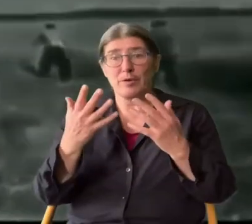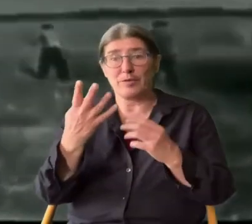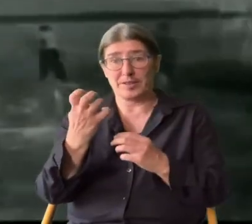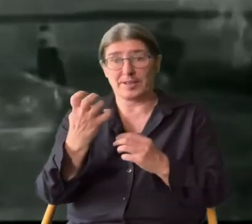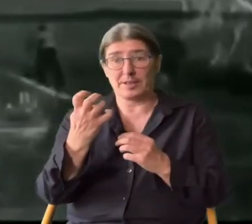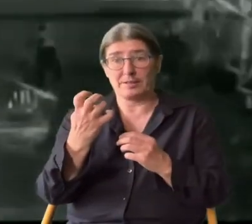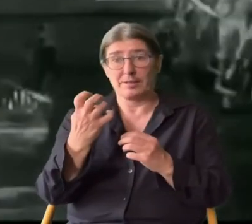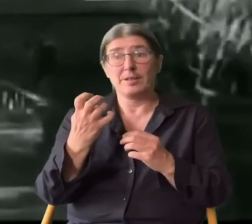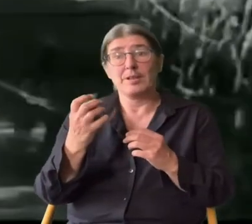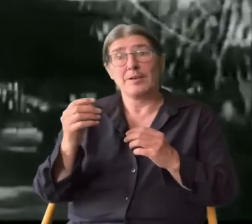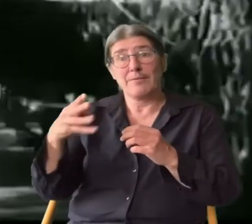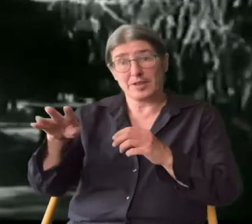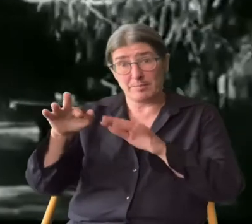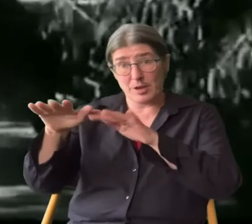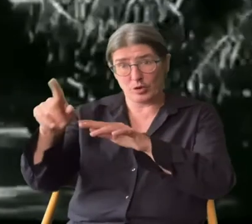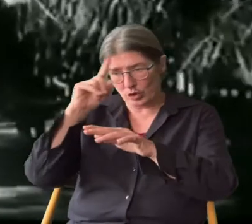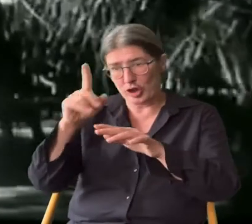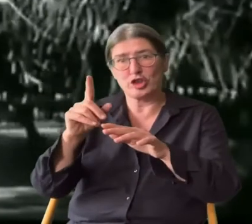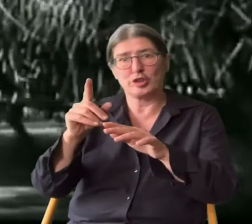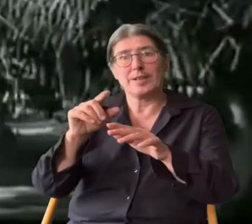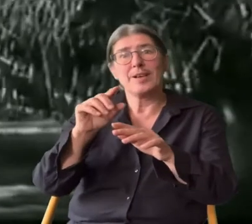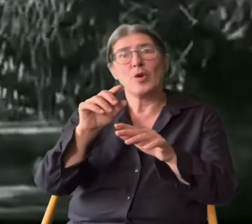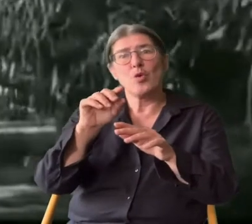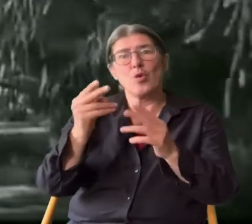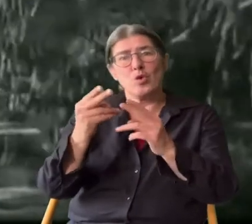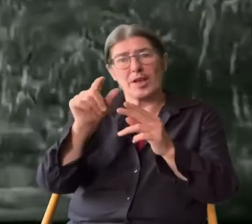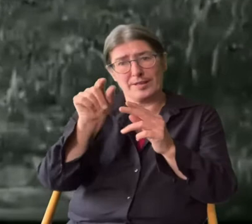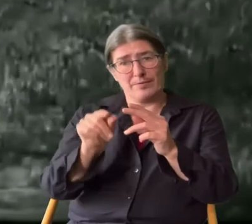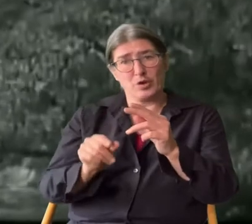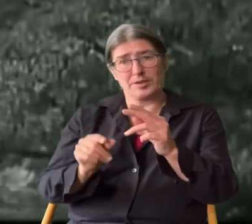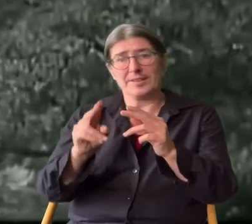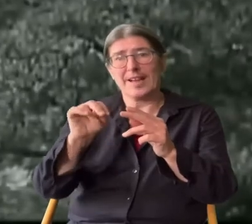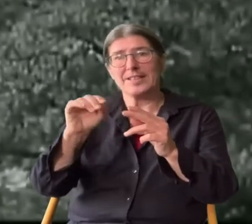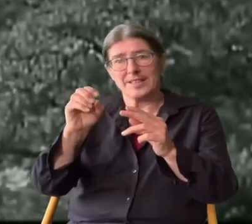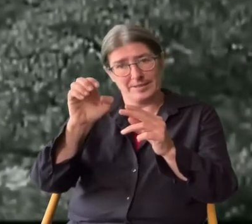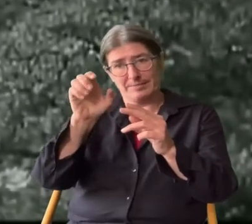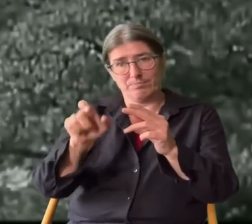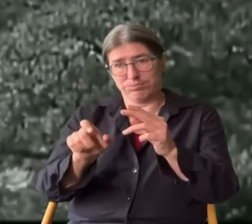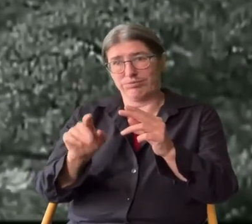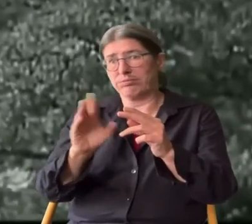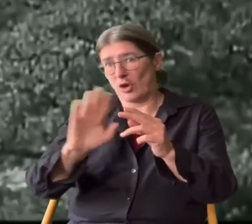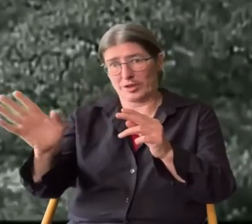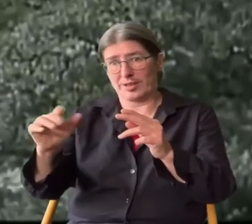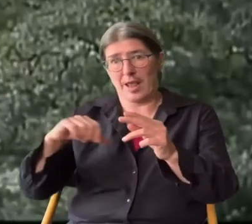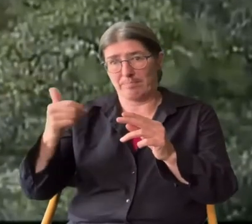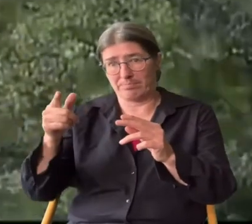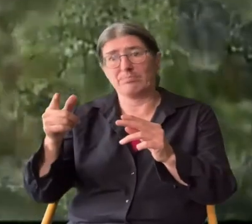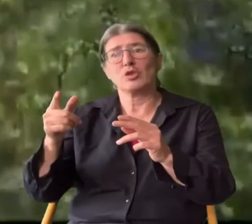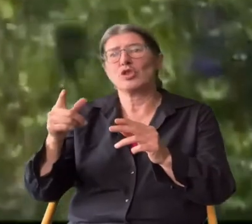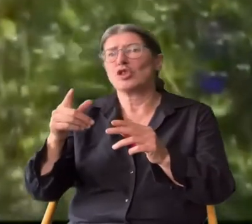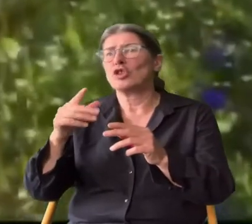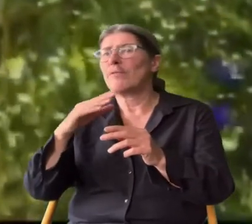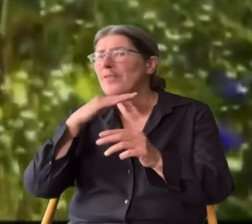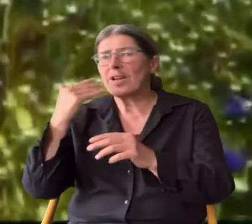1945 leben 14 Millionen Deutsche östlich von Oder und Neiße. Seit Jahrhunderten tief im